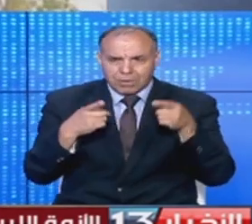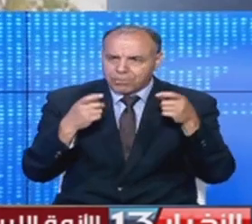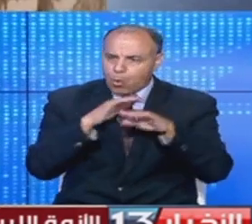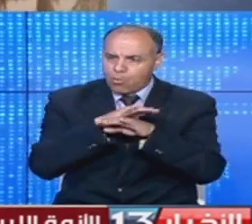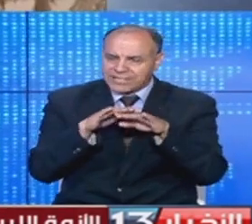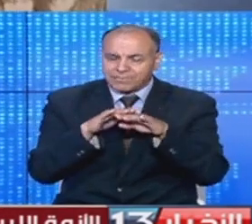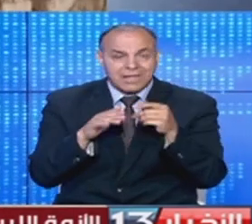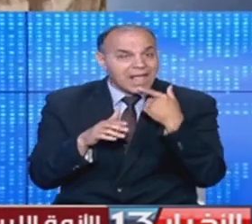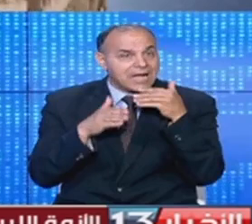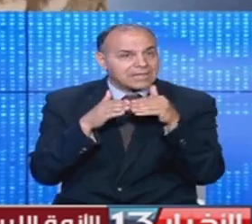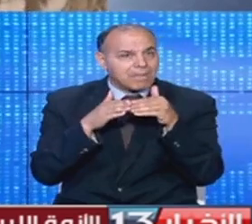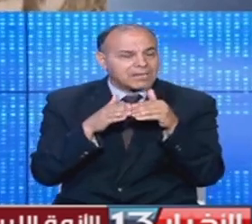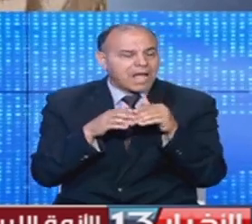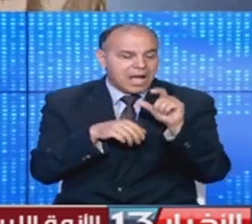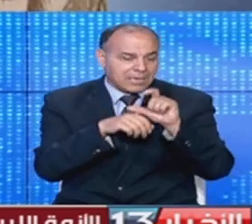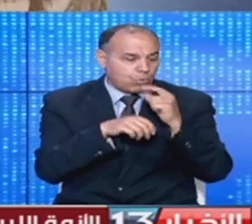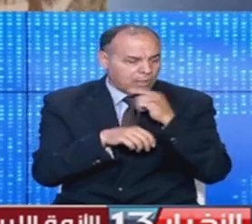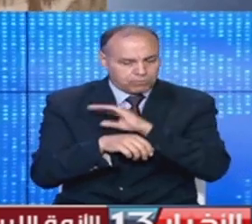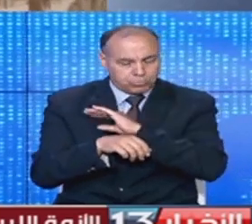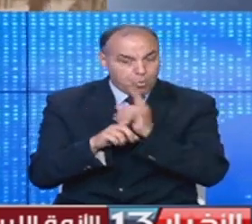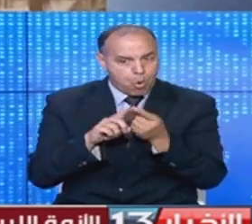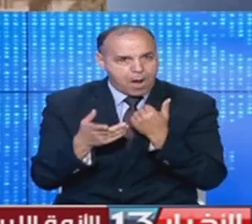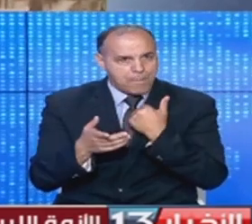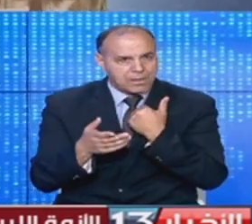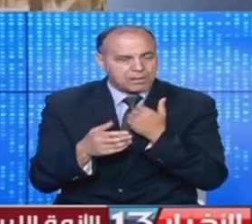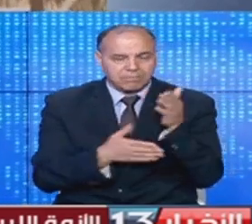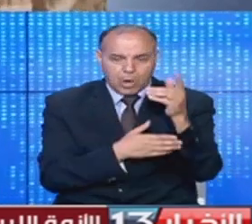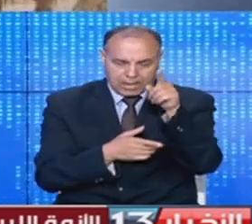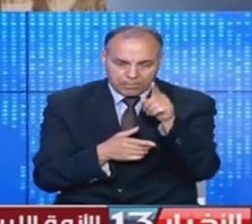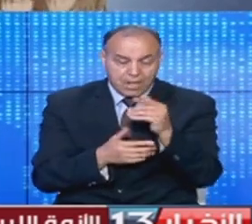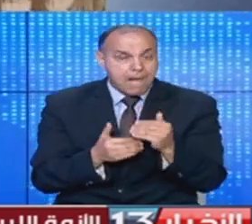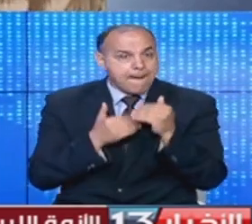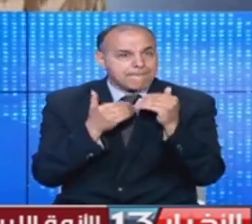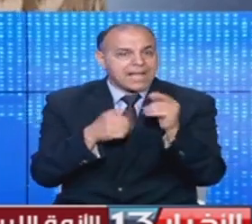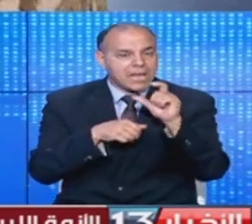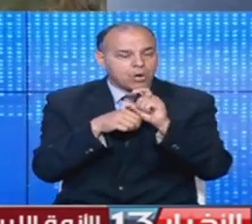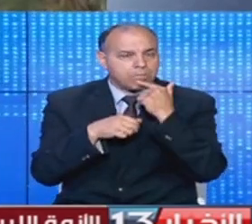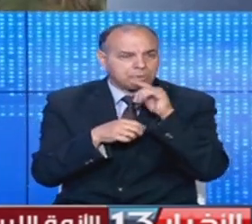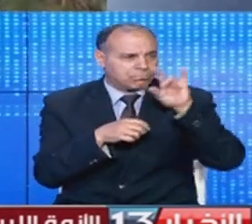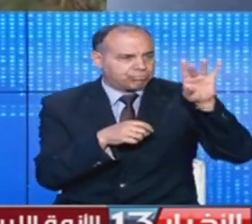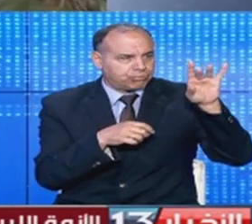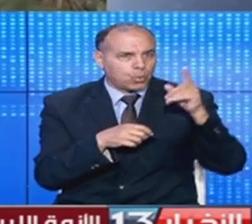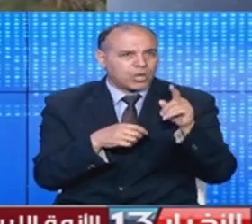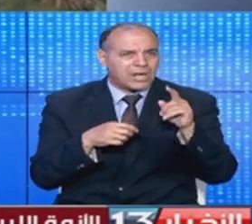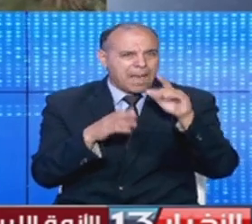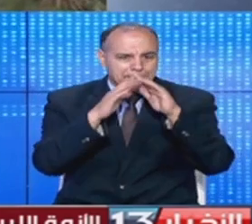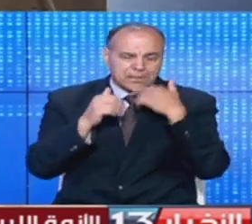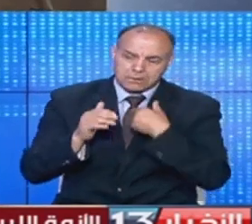إطلاق النار، طلبتها أنقرة بلعب دور أنشط في هذا البلد بعد إعلان تركيا رفض المبادرة